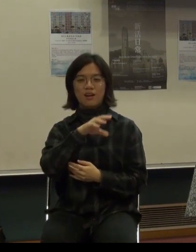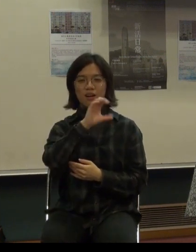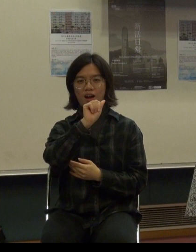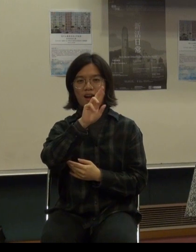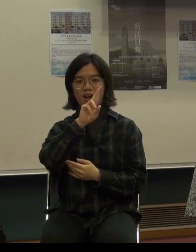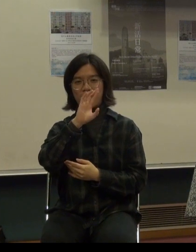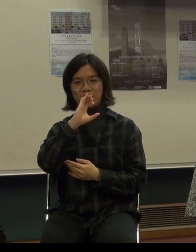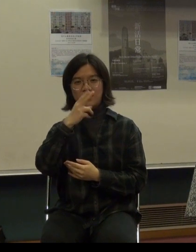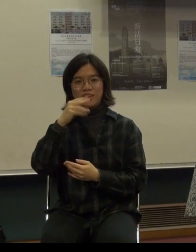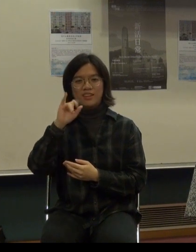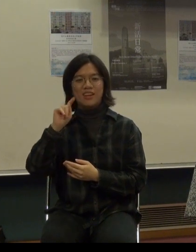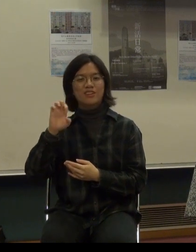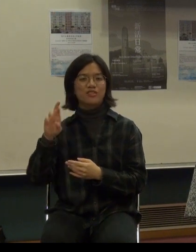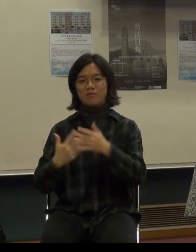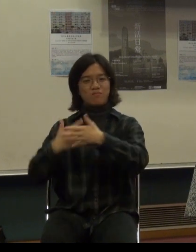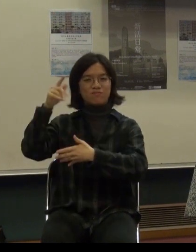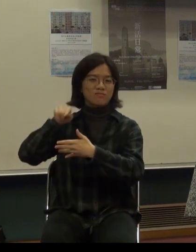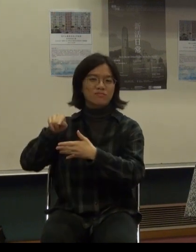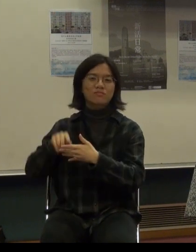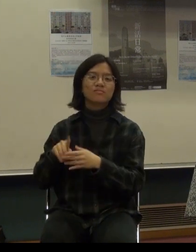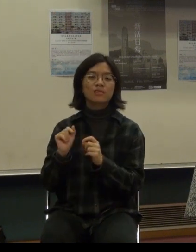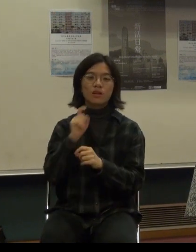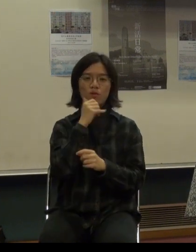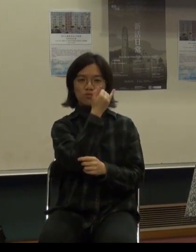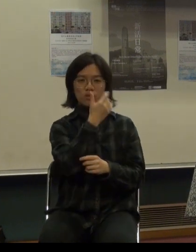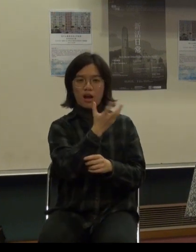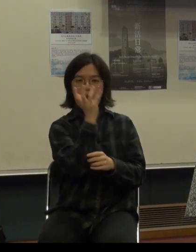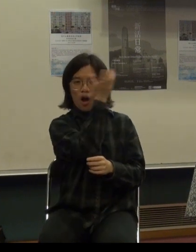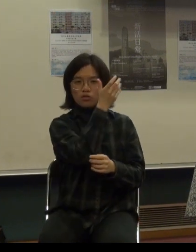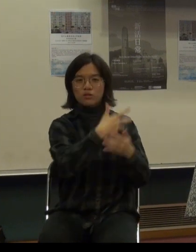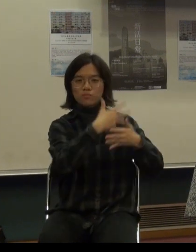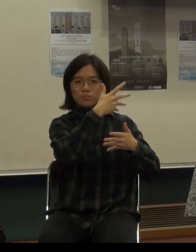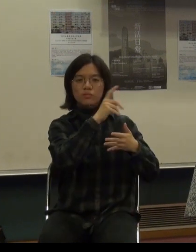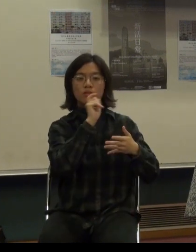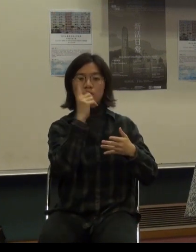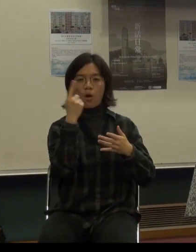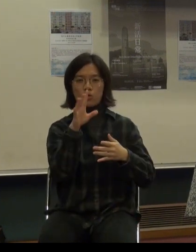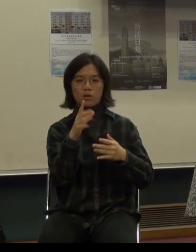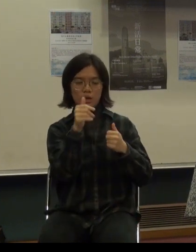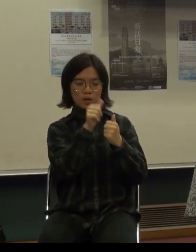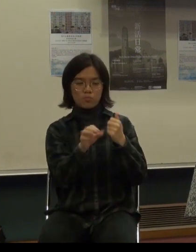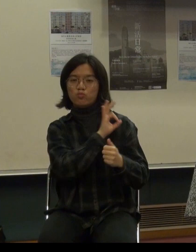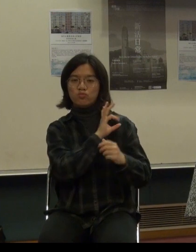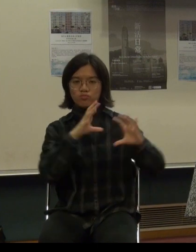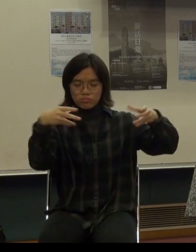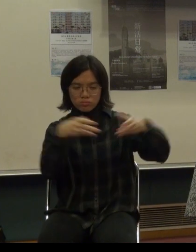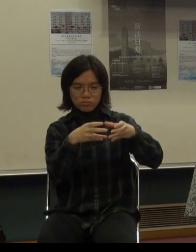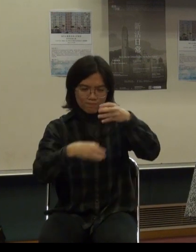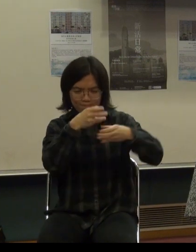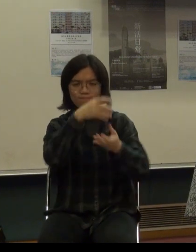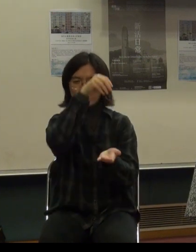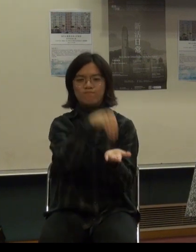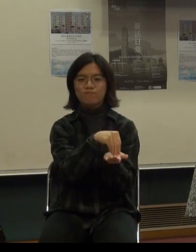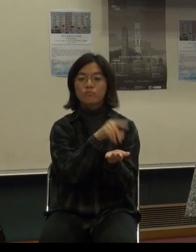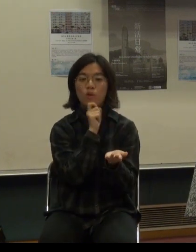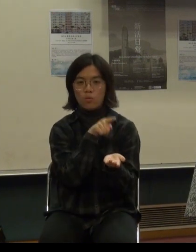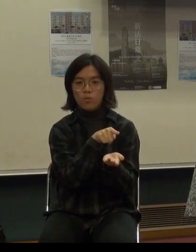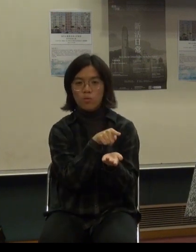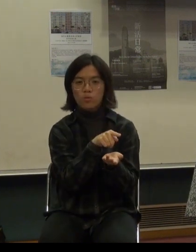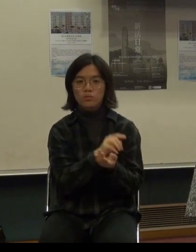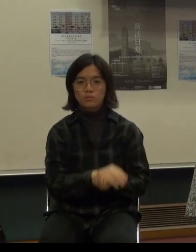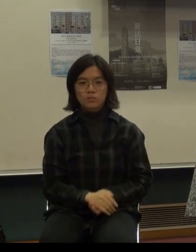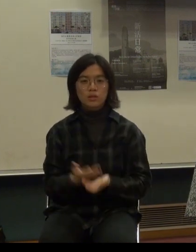才我們所說的一批的歐洲建築師，甚至他們是在一個協會一起 傾出來的。而這個這樣的現代